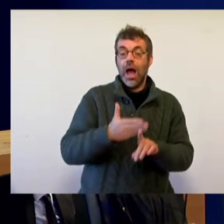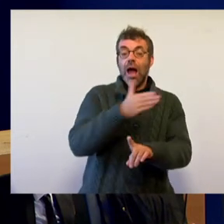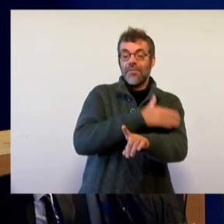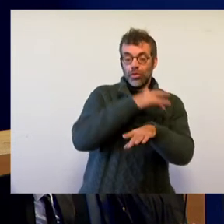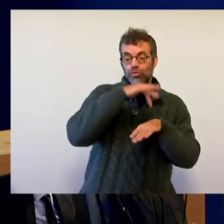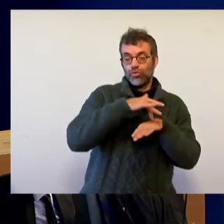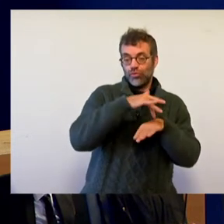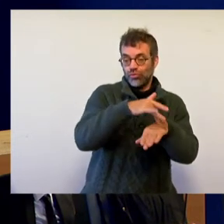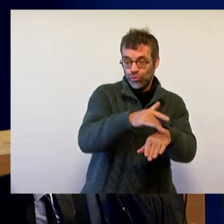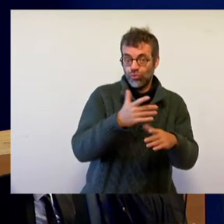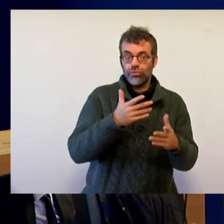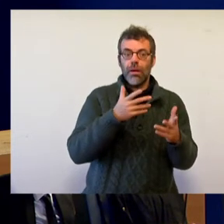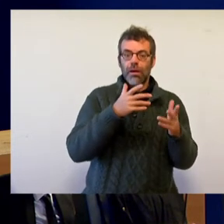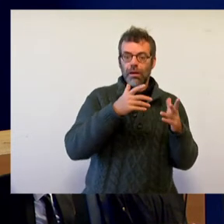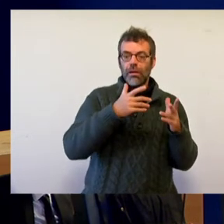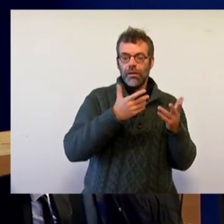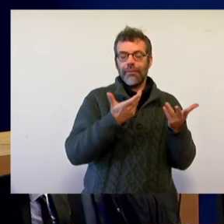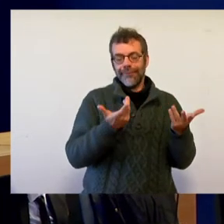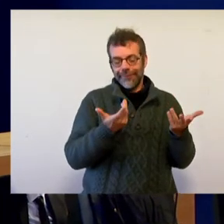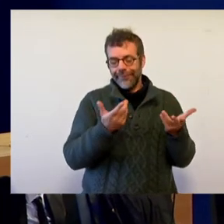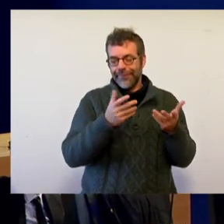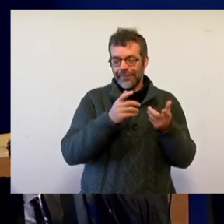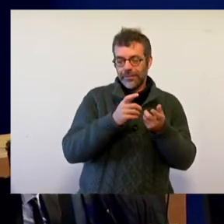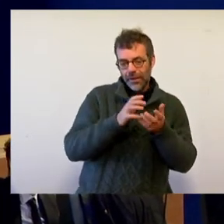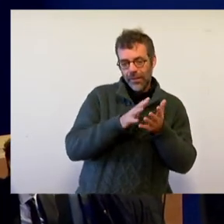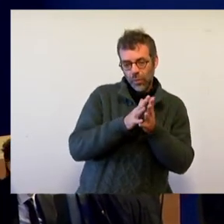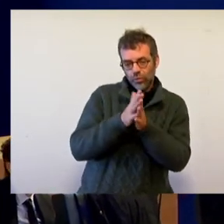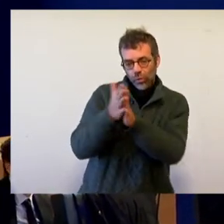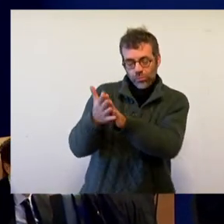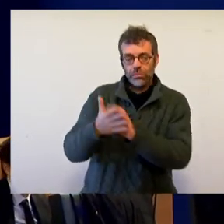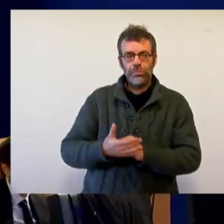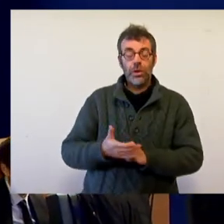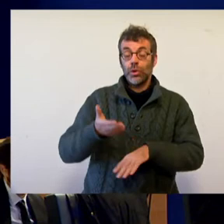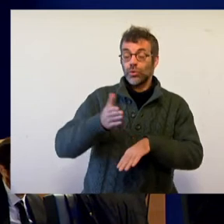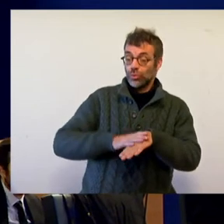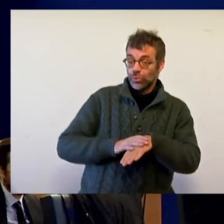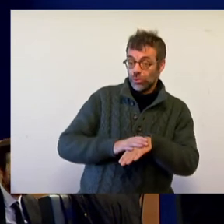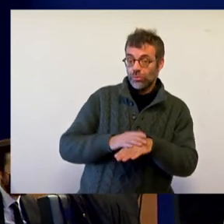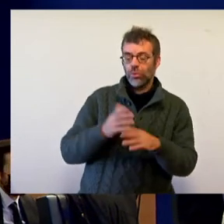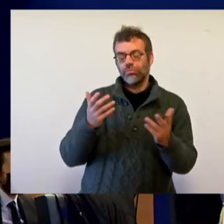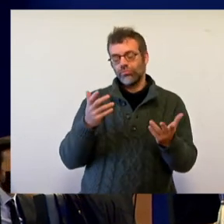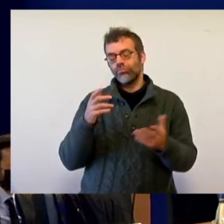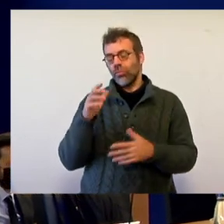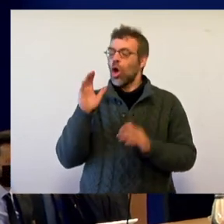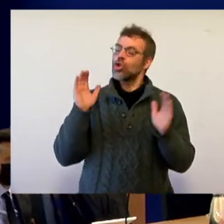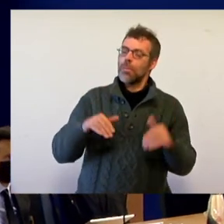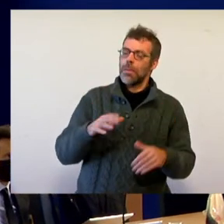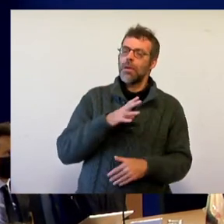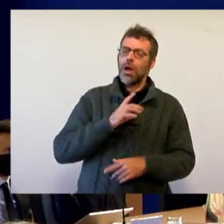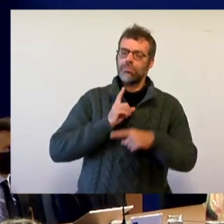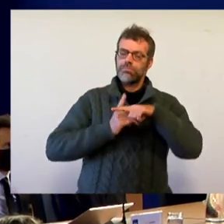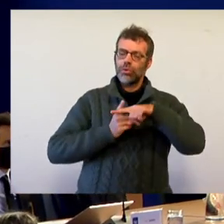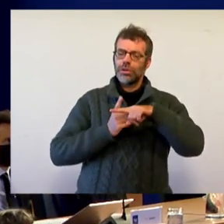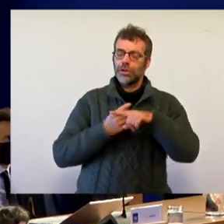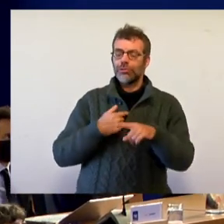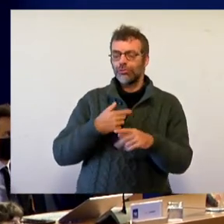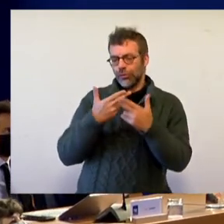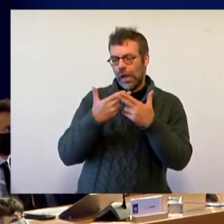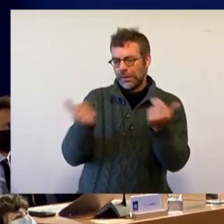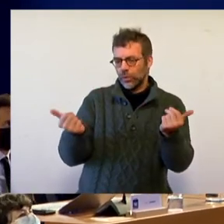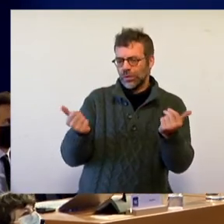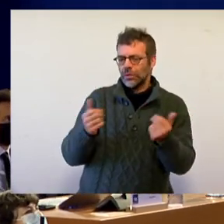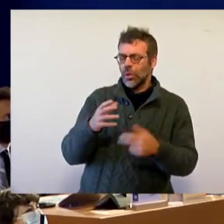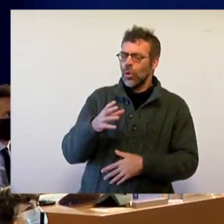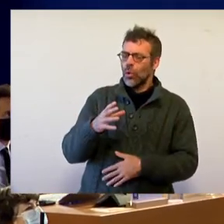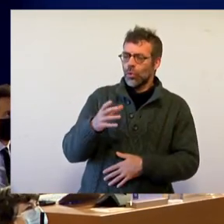Concernant la partie personnelle, et moi j'ai apprécié qu'en introduction vous rappeliez le